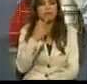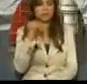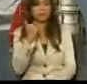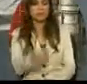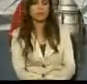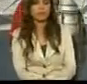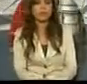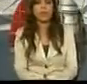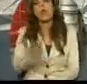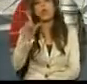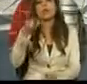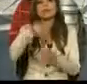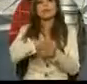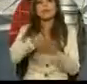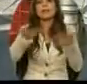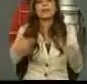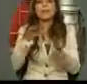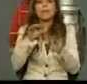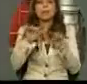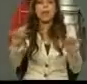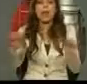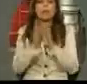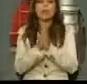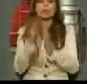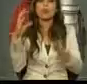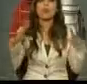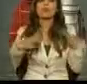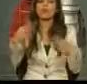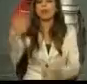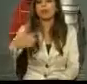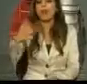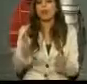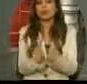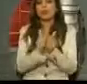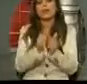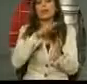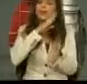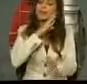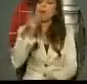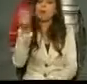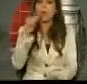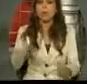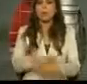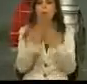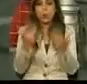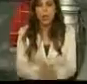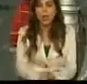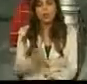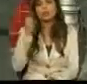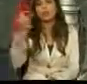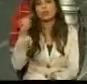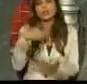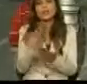1,995 שקלים. בלאונרדו אין ים המלח ביקשנו להזמין חופשה של 3 לילות לזוג על בסיס לינה וארוחת בוקר. בסוכנות הנסיעות הציעו לנו את